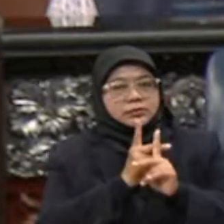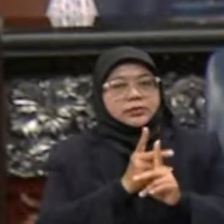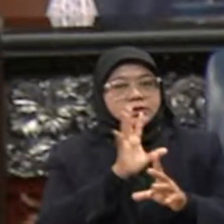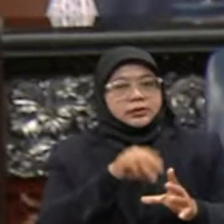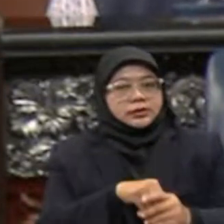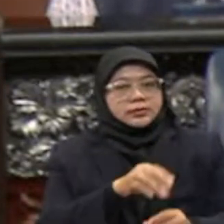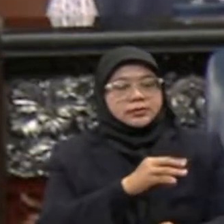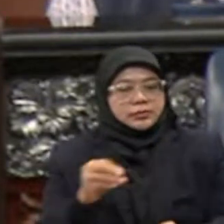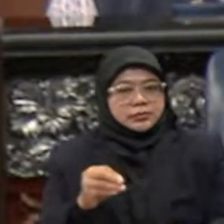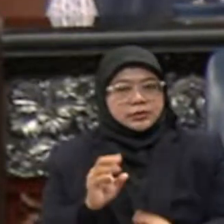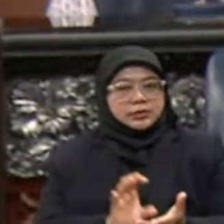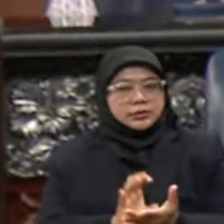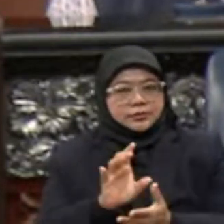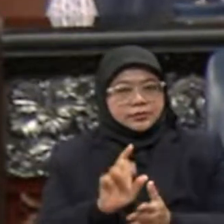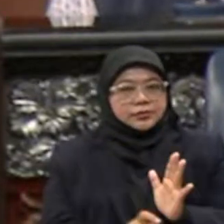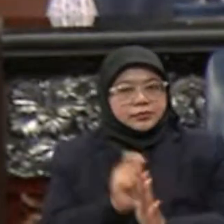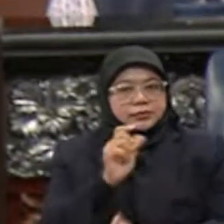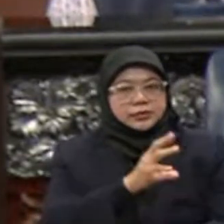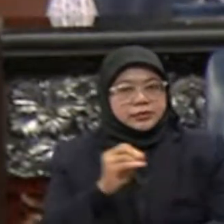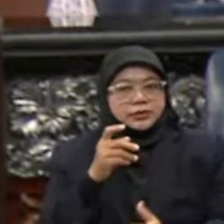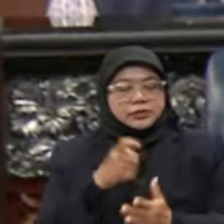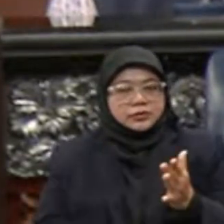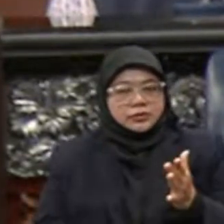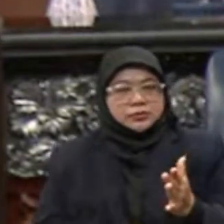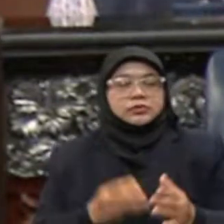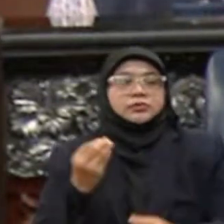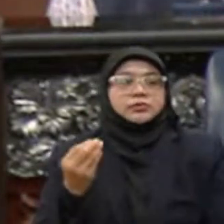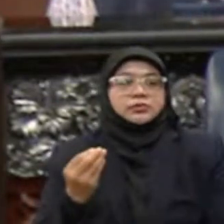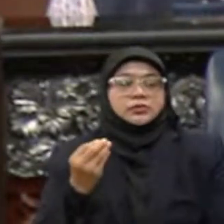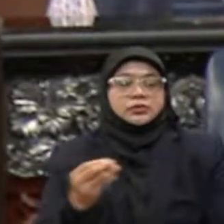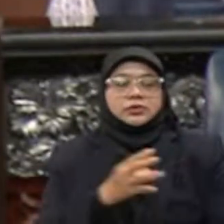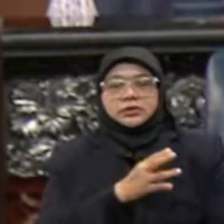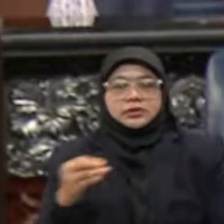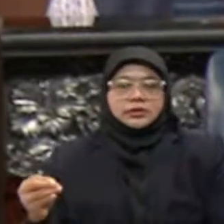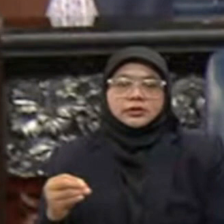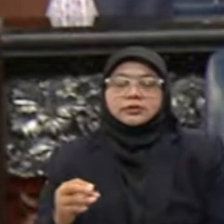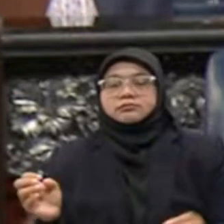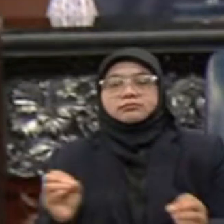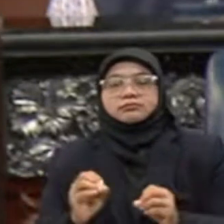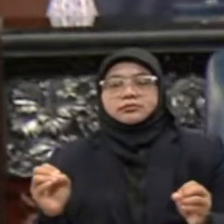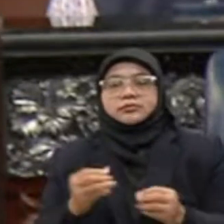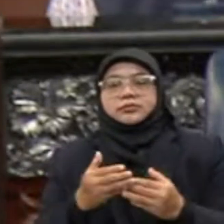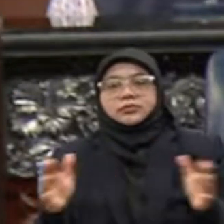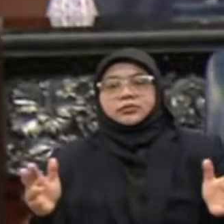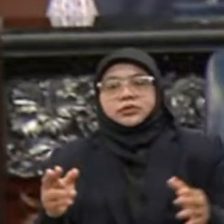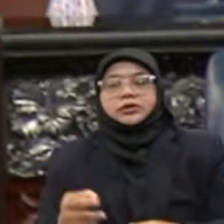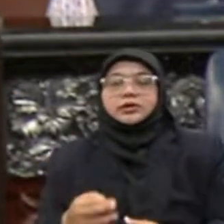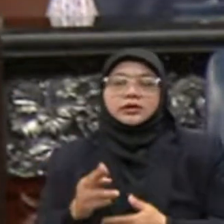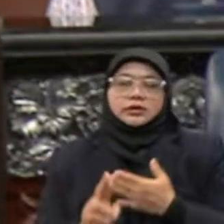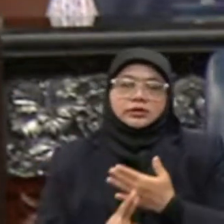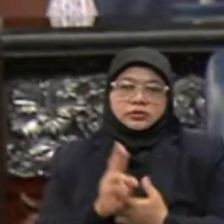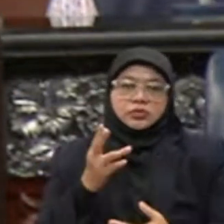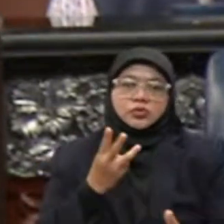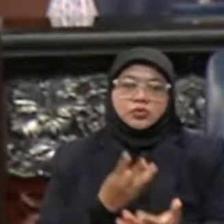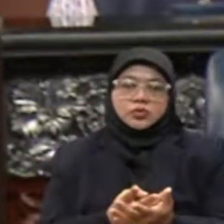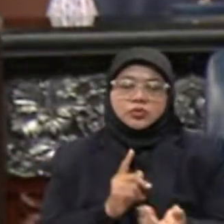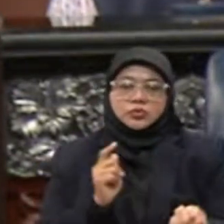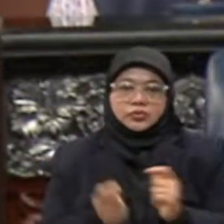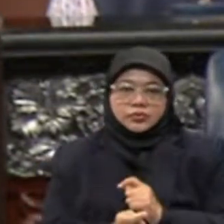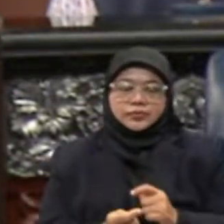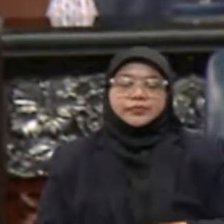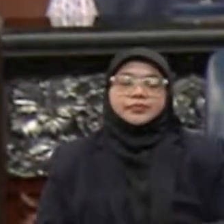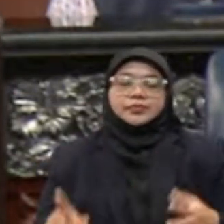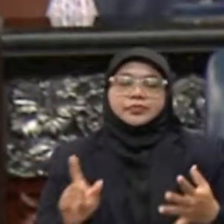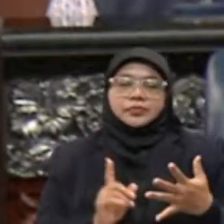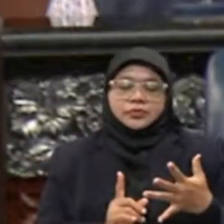mengambil kira mudah tunai yang tinggi dan kos pinjaman yang lebih murah serta tidak terdedah dengan risiko tukaran uang asing ke-7